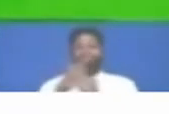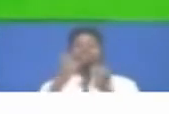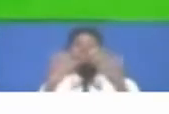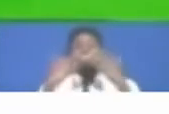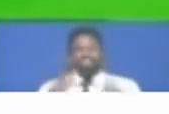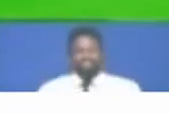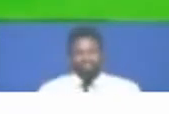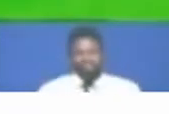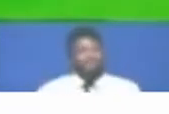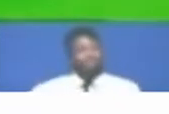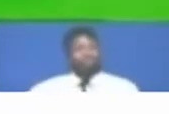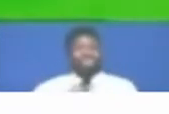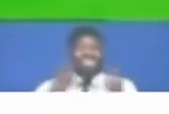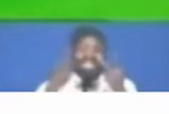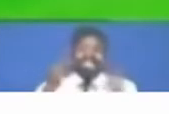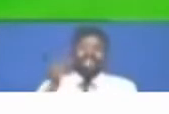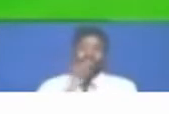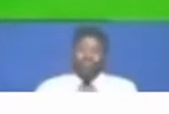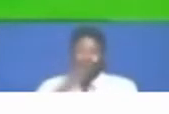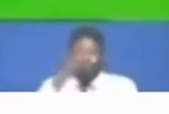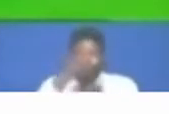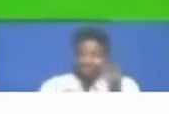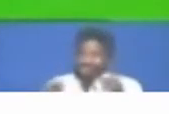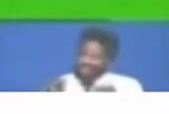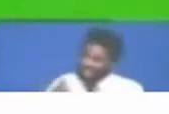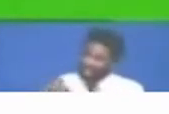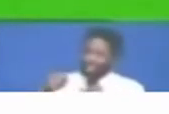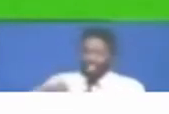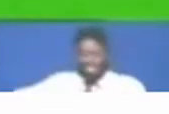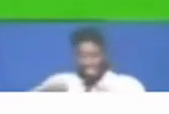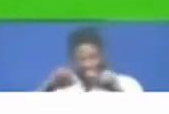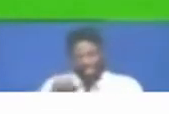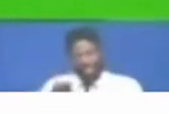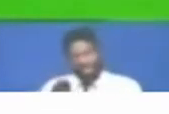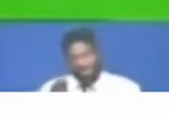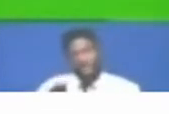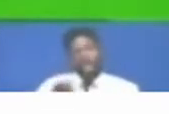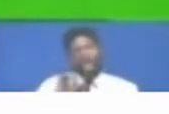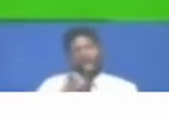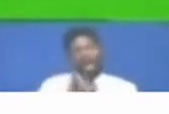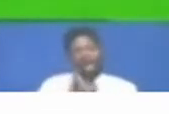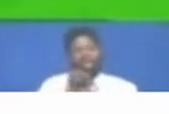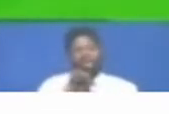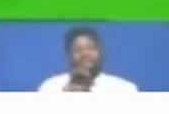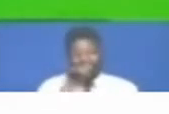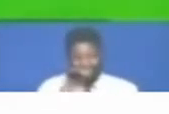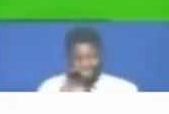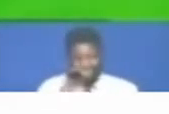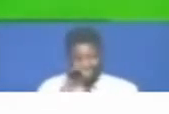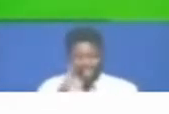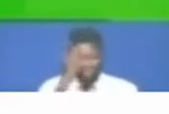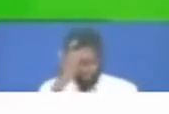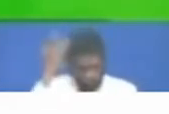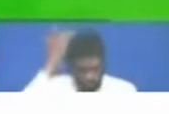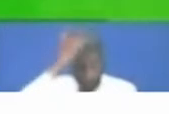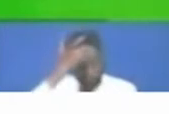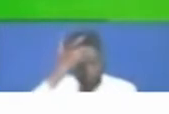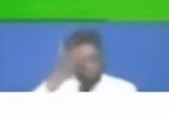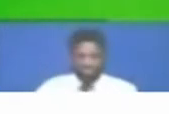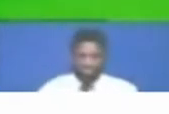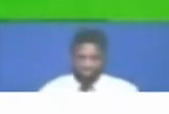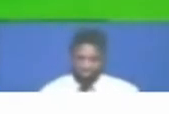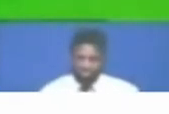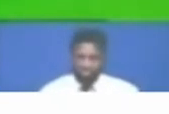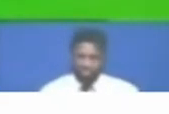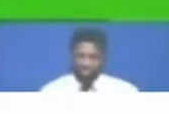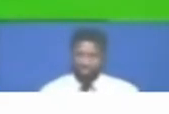Tumeona yale ambayo imefanywa na yule mwenyekiti wa tume ya uchaguzi bwana Wafula Chebukati